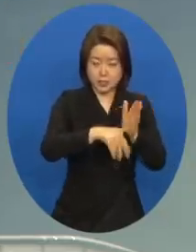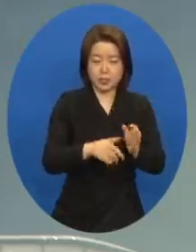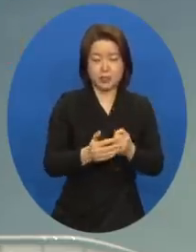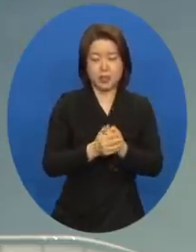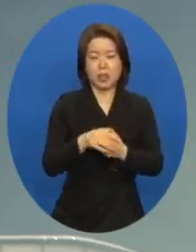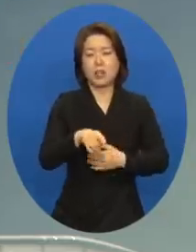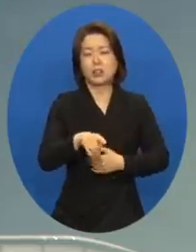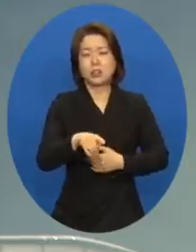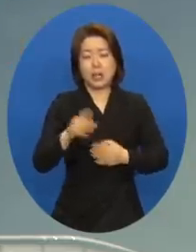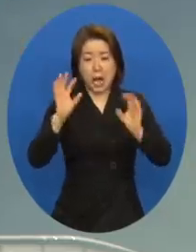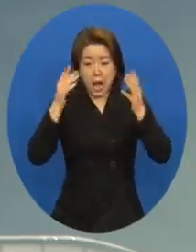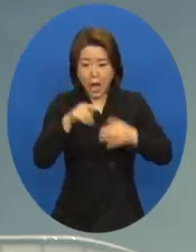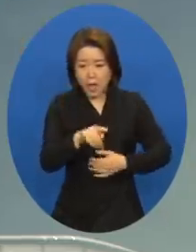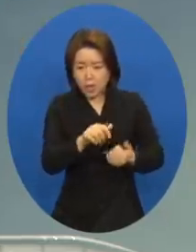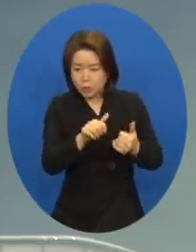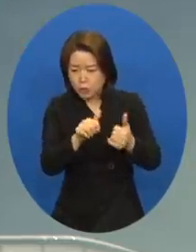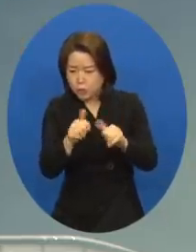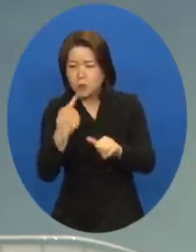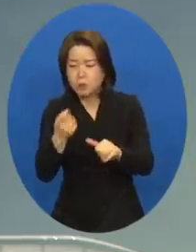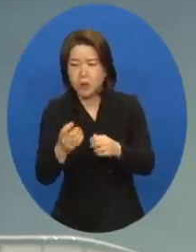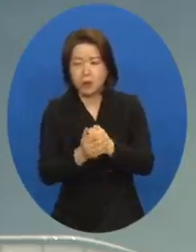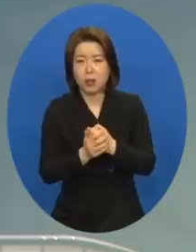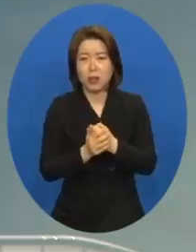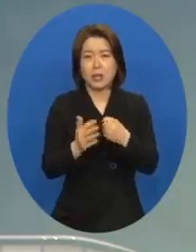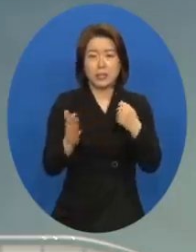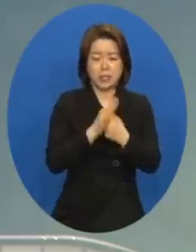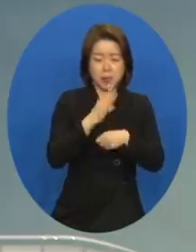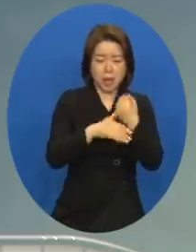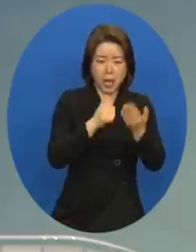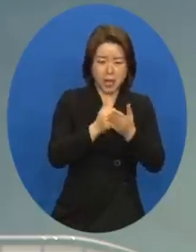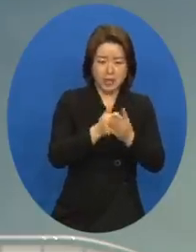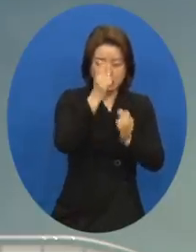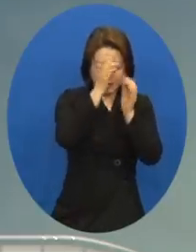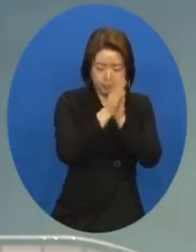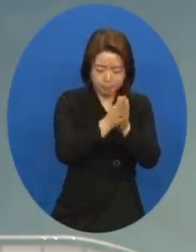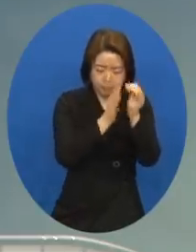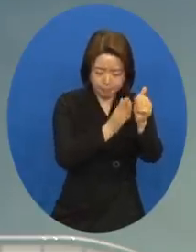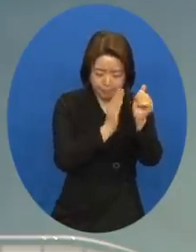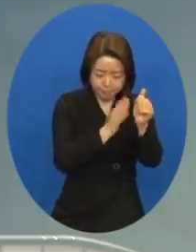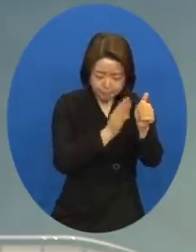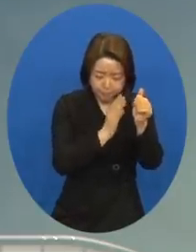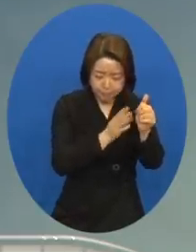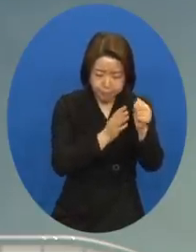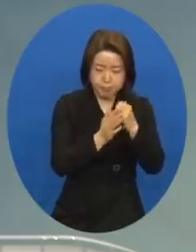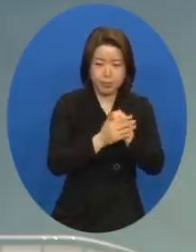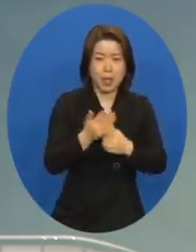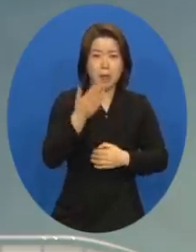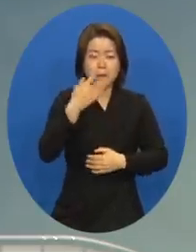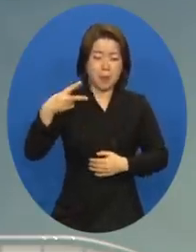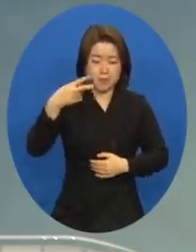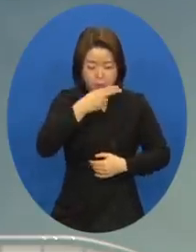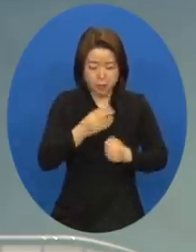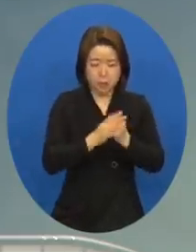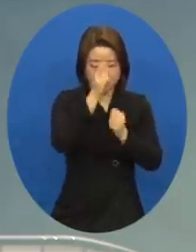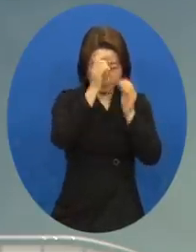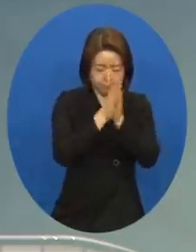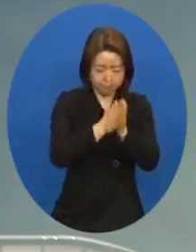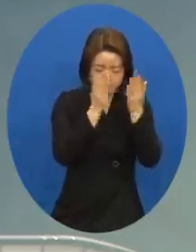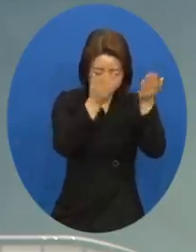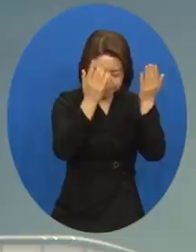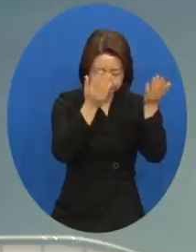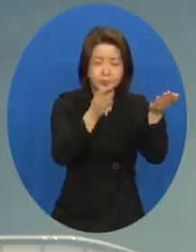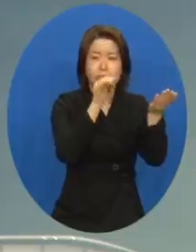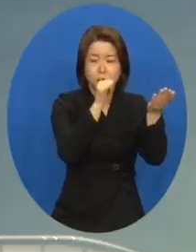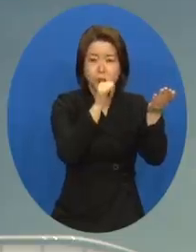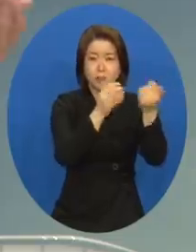하나님께 그 아이를 살려달라고 식음을 전폐하고 기도했습니다. 그러나 하나님은 그